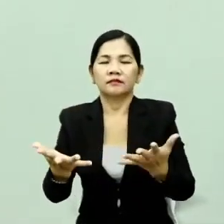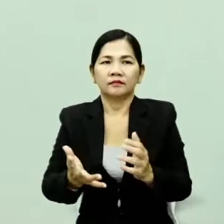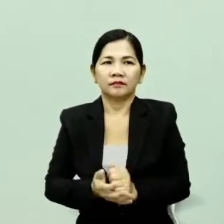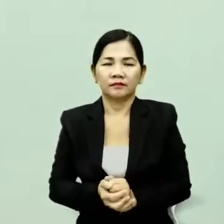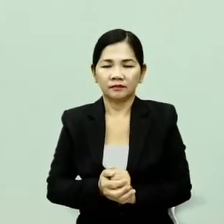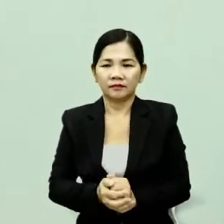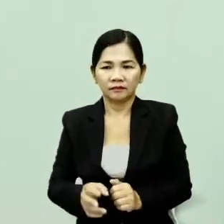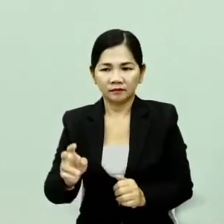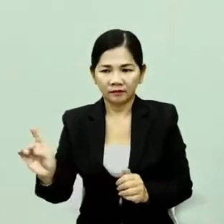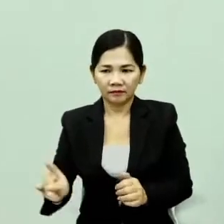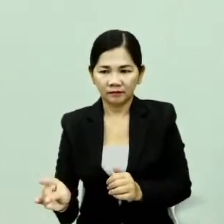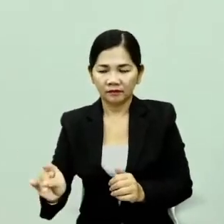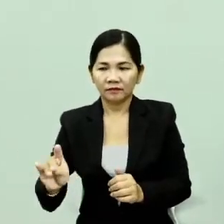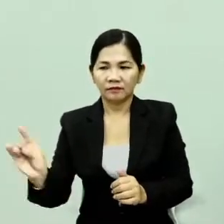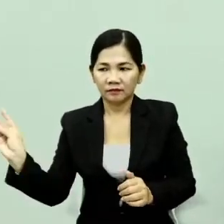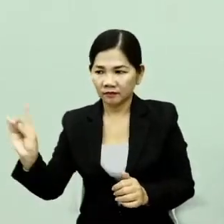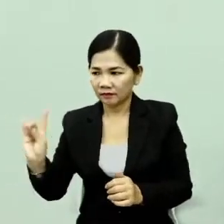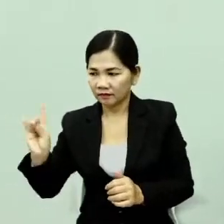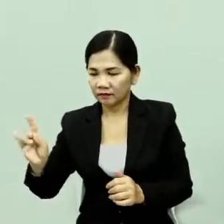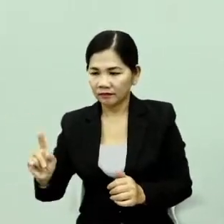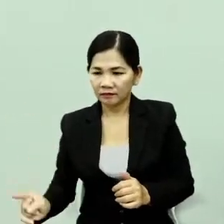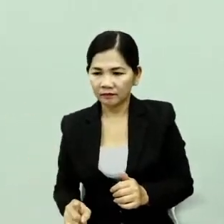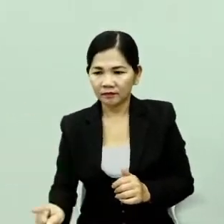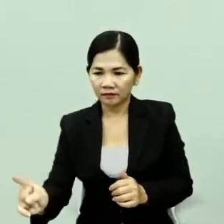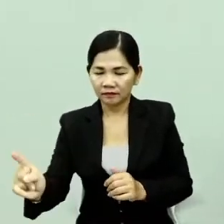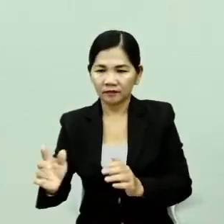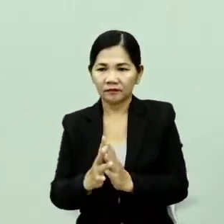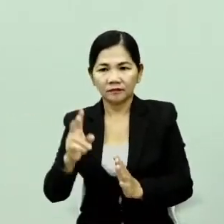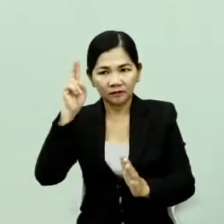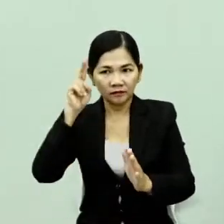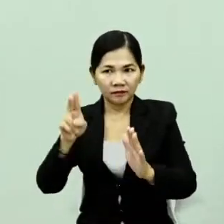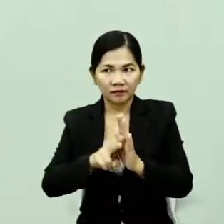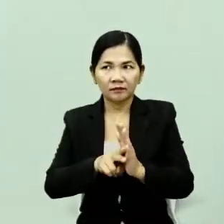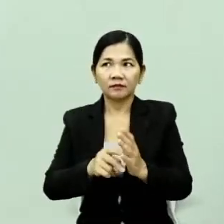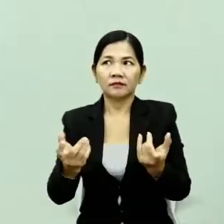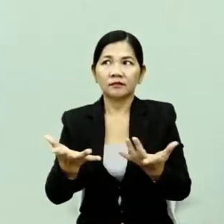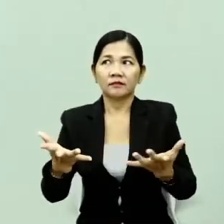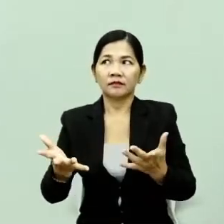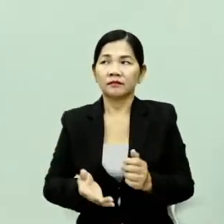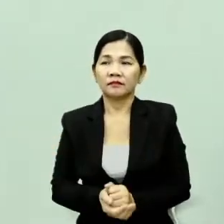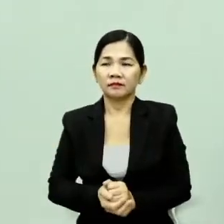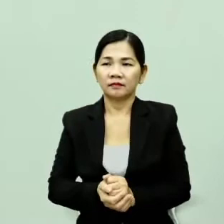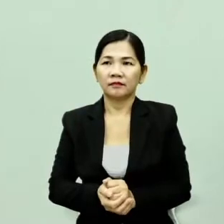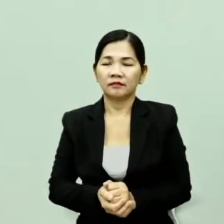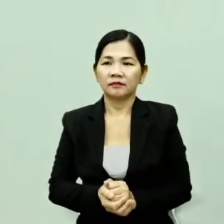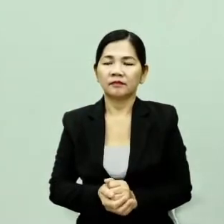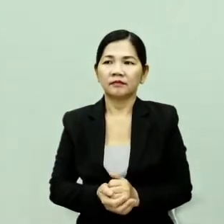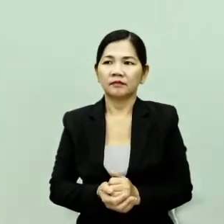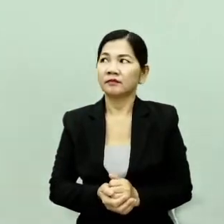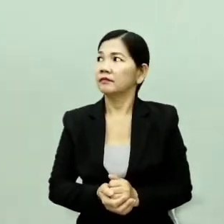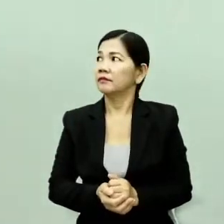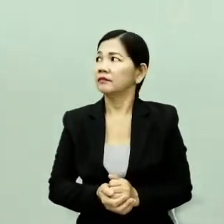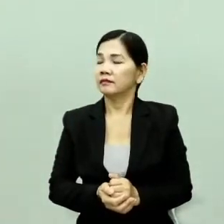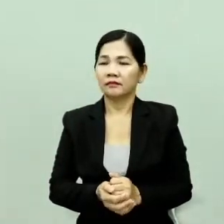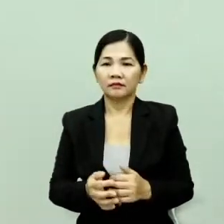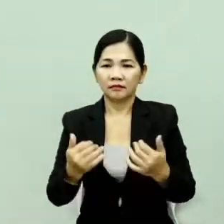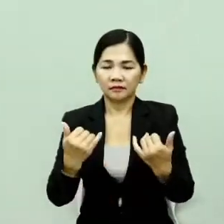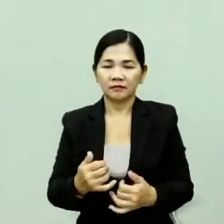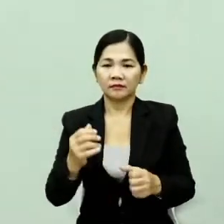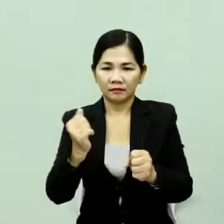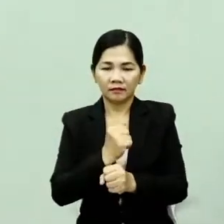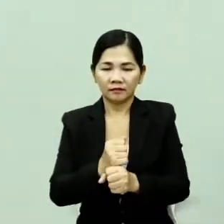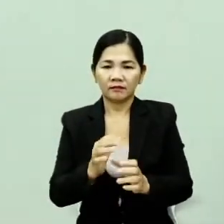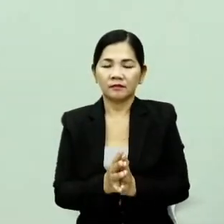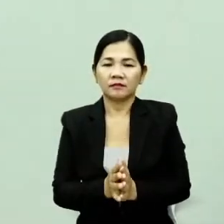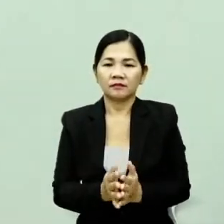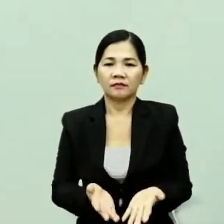tiến ta sạch lún ở rừng là muốn miên lẽ cả nã sầm co đối mà địch cha chẳng con cất bằng tật ta con cha khi sầm co